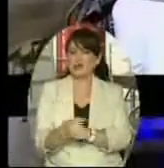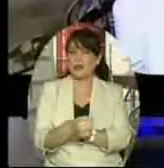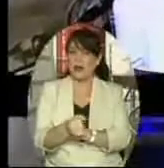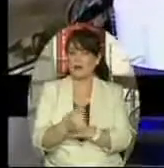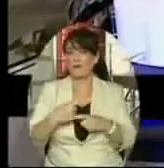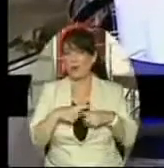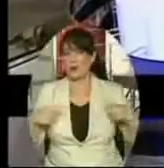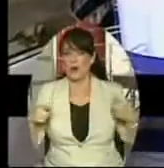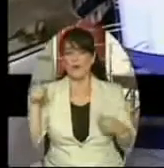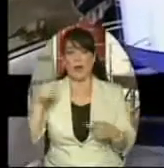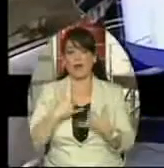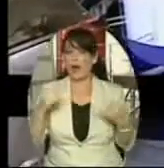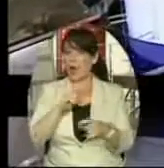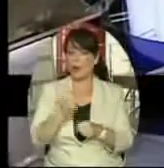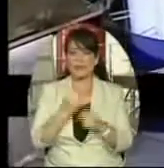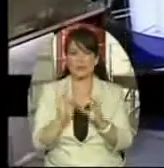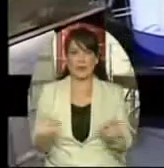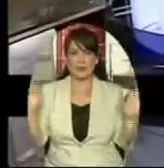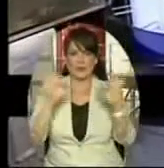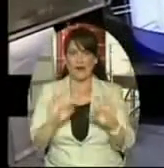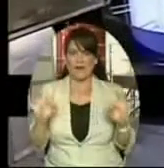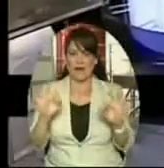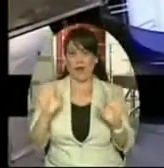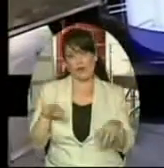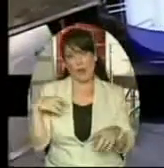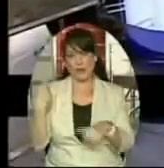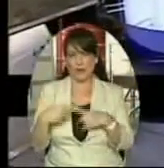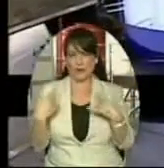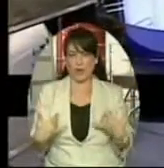מנוספים, ומשרד הרווחה לא עושה שום דבר, לפחות עד היום.